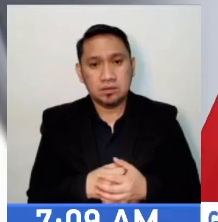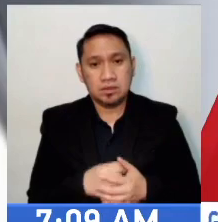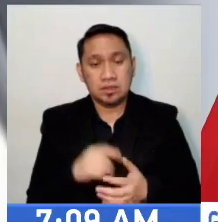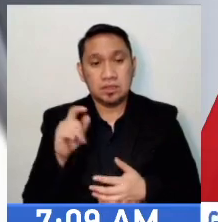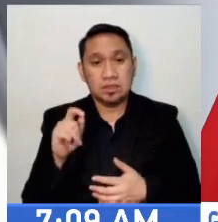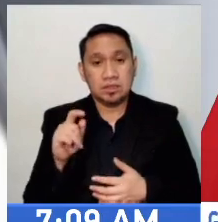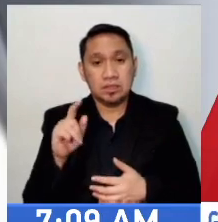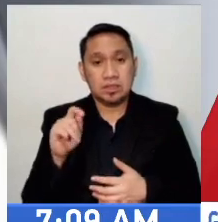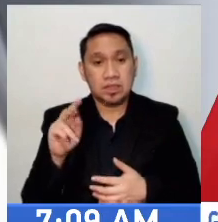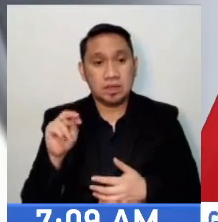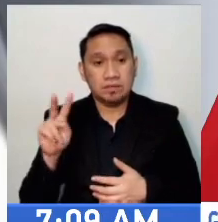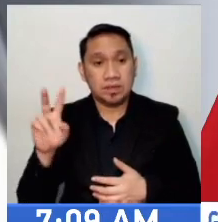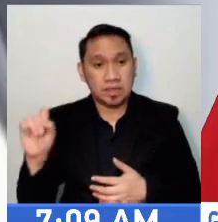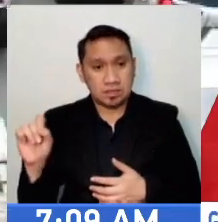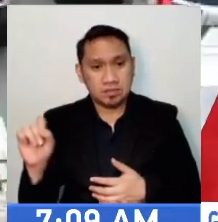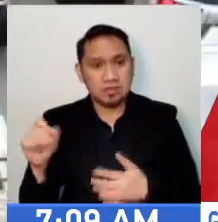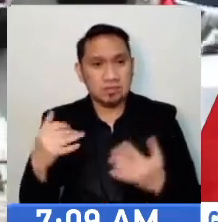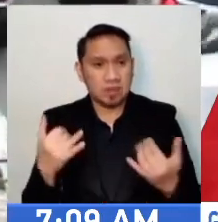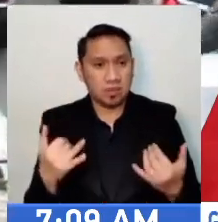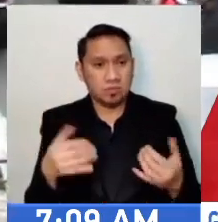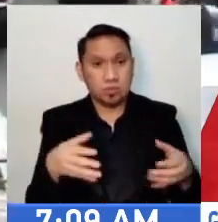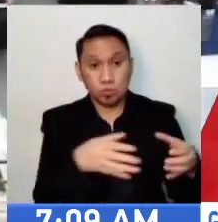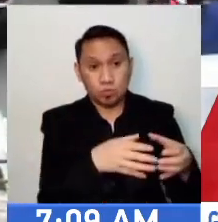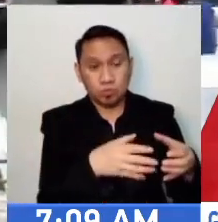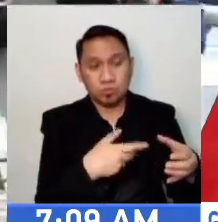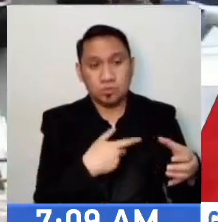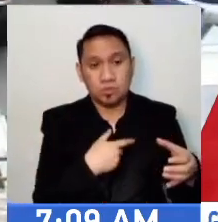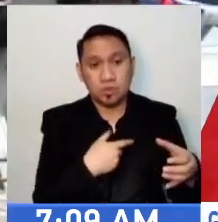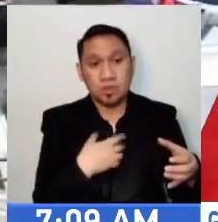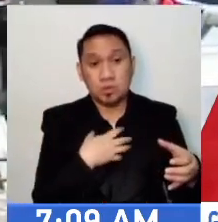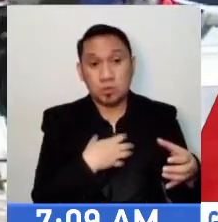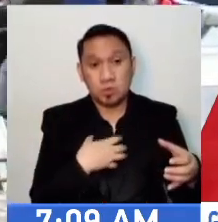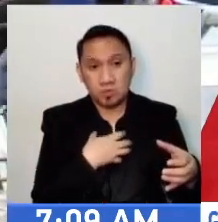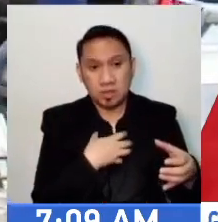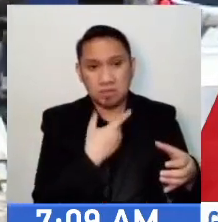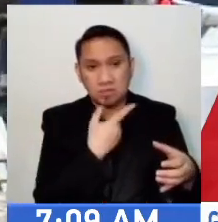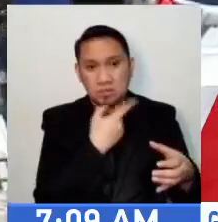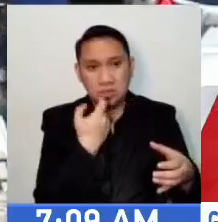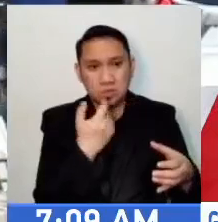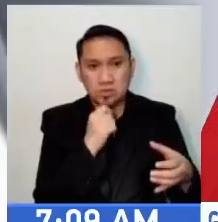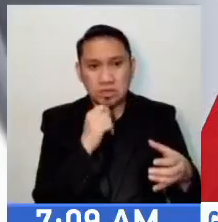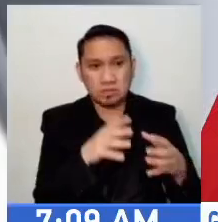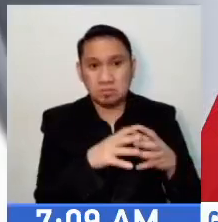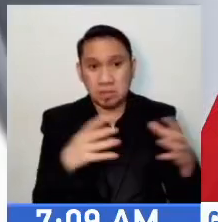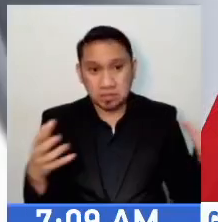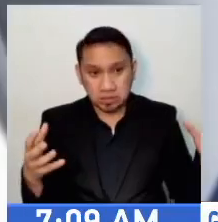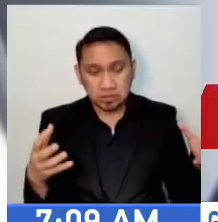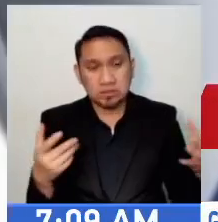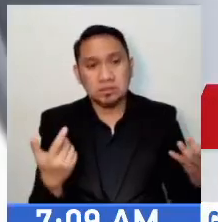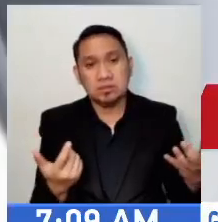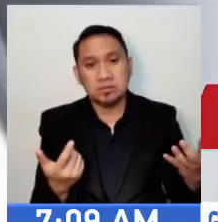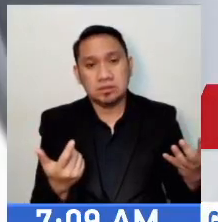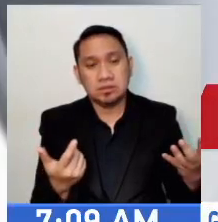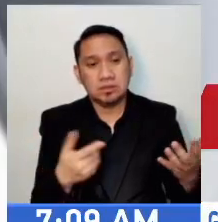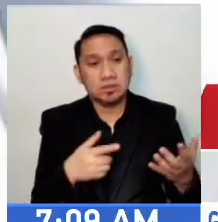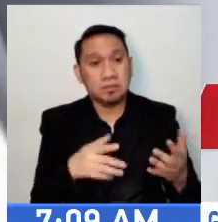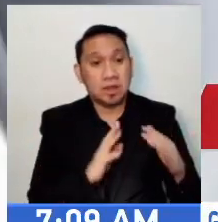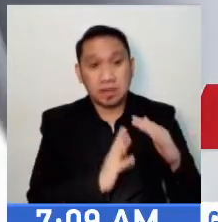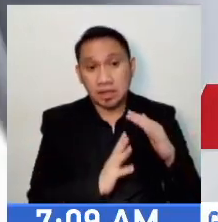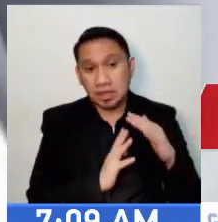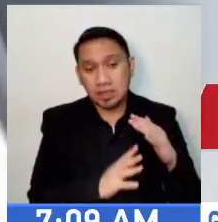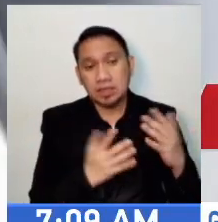syempre bumaba ang demand ngayon kaya medyo lumiit talaga ang kanilang